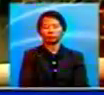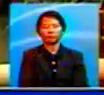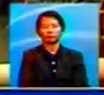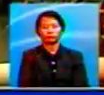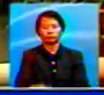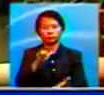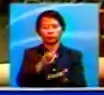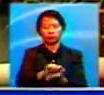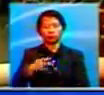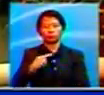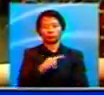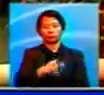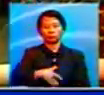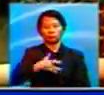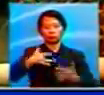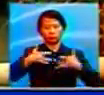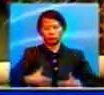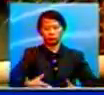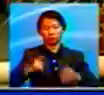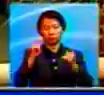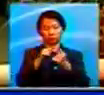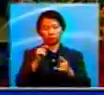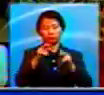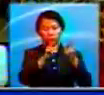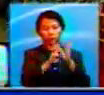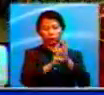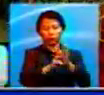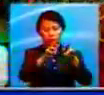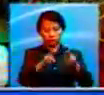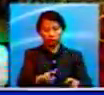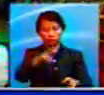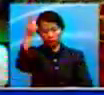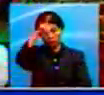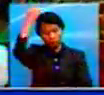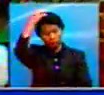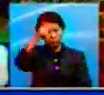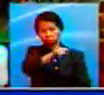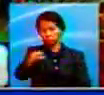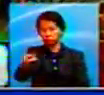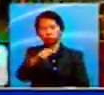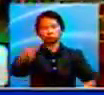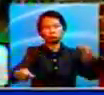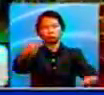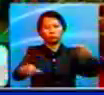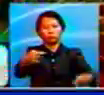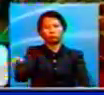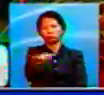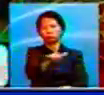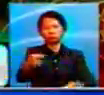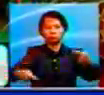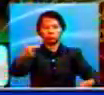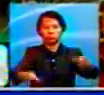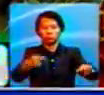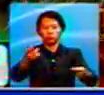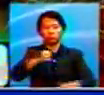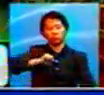merasa kecewalah kepada wakil rakyat kerajaan negeri ya, yang bertelagah sama sendiri hari ini menentang niat murni